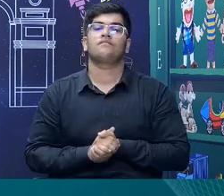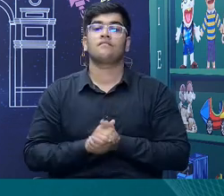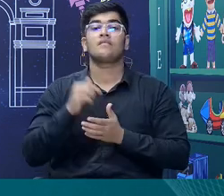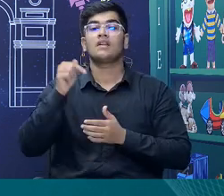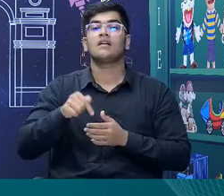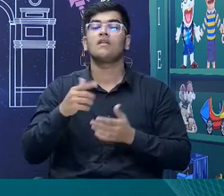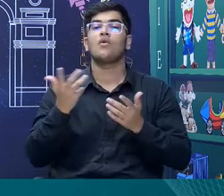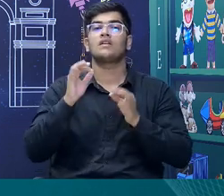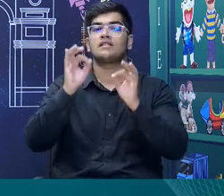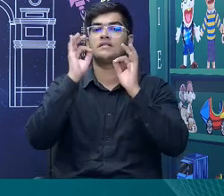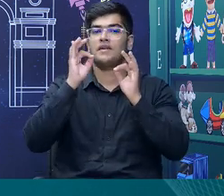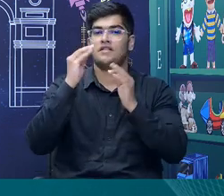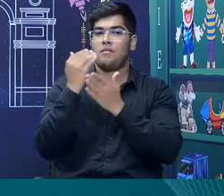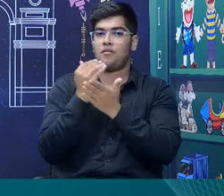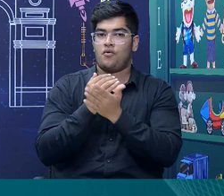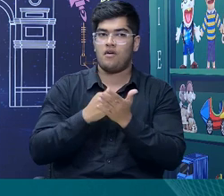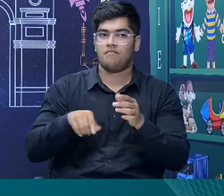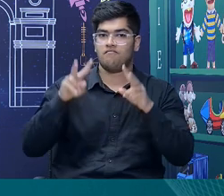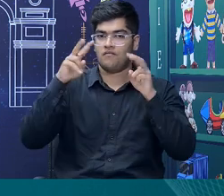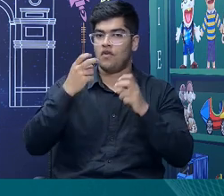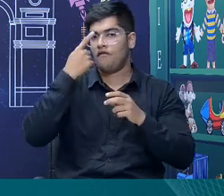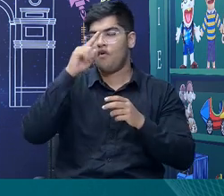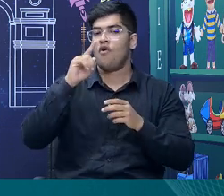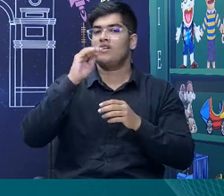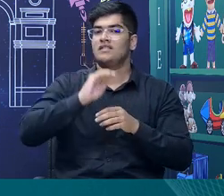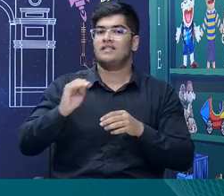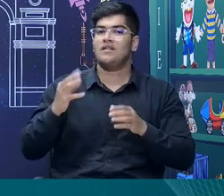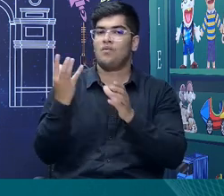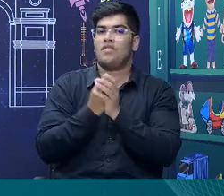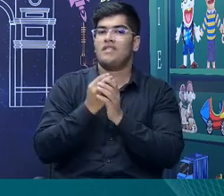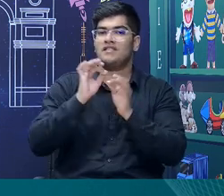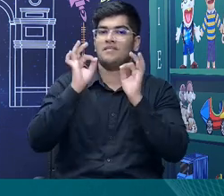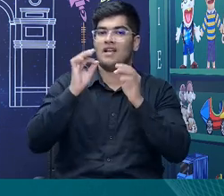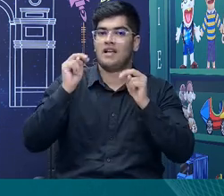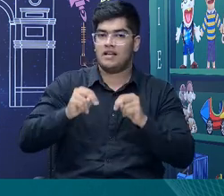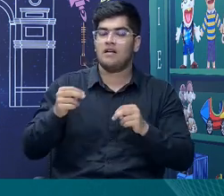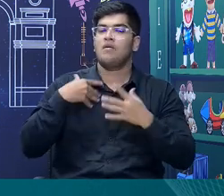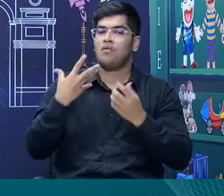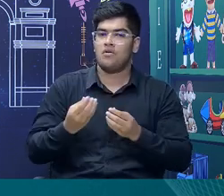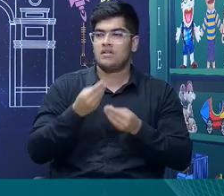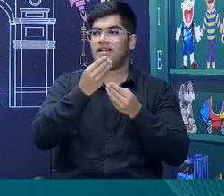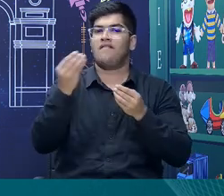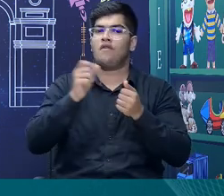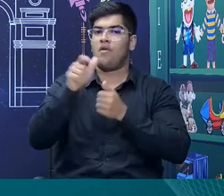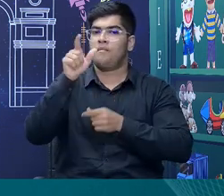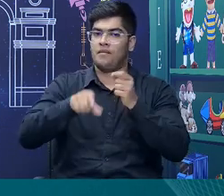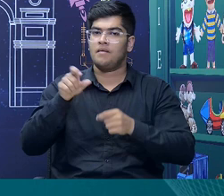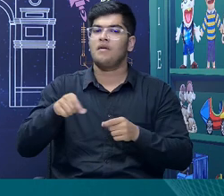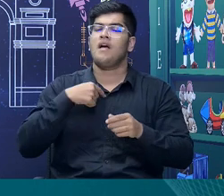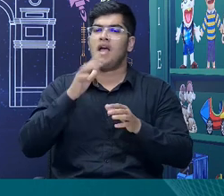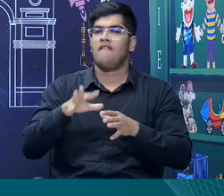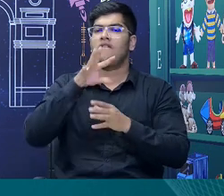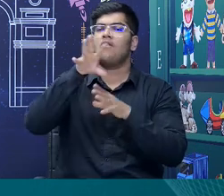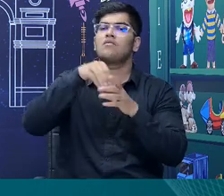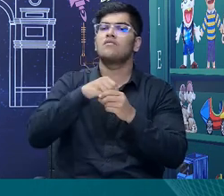यह हमारा स्पेशल सेशन है स्पेशल नीड्स के बच्चों को हम ये सर सेशन पहुंचाना छह रहे हैं तो थोड़ा-थोड़ा मैंने